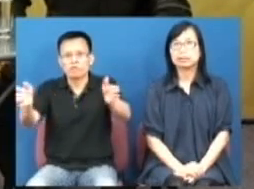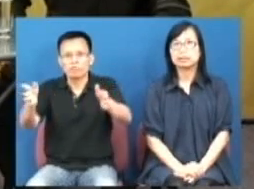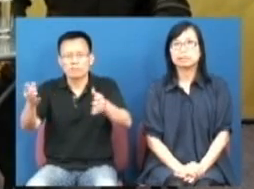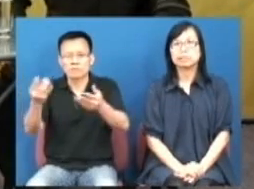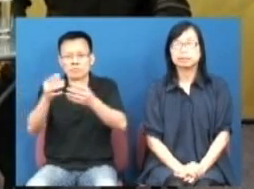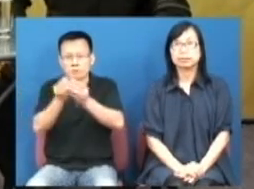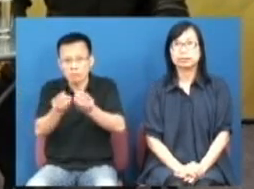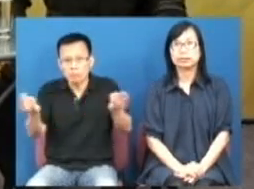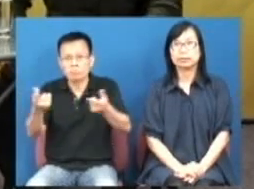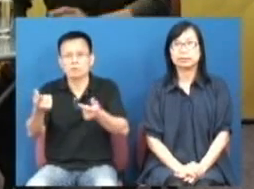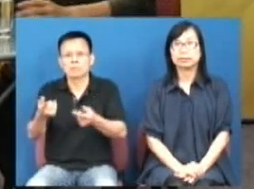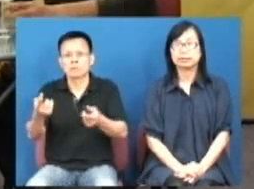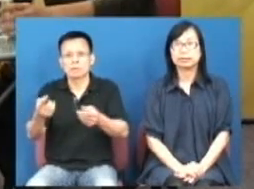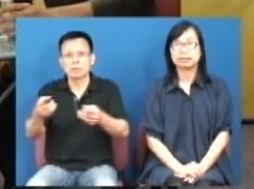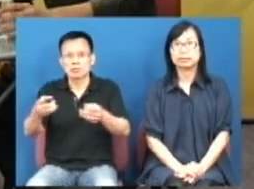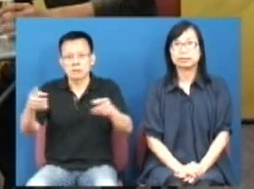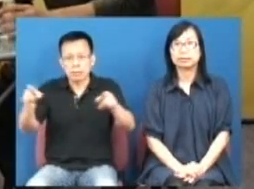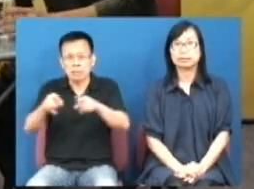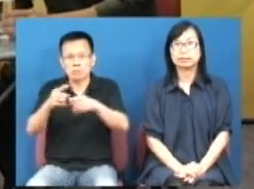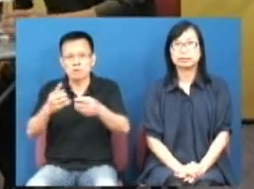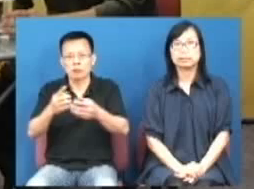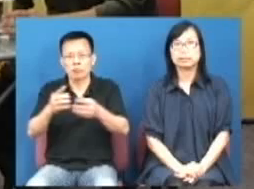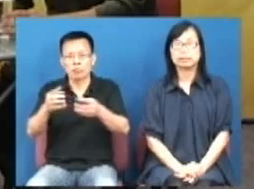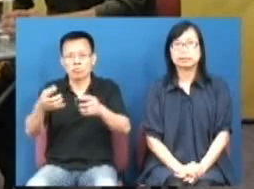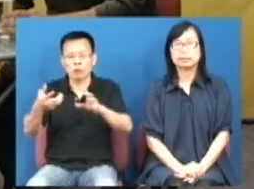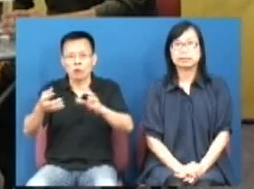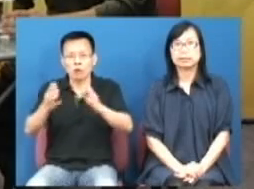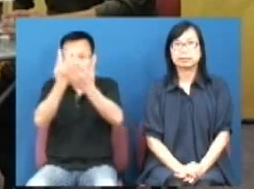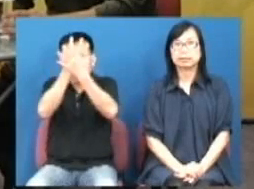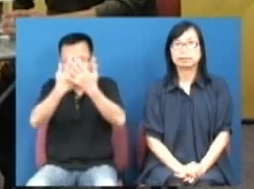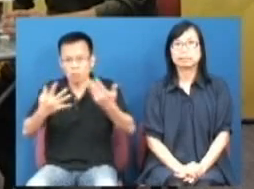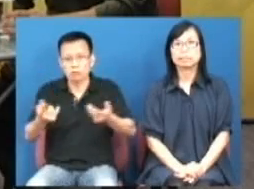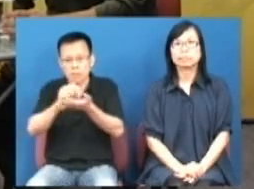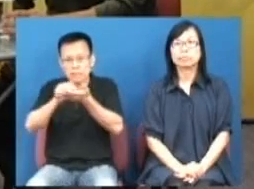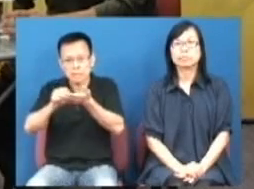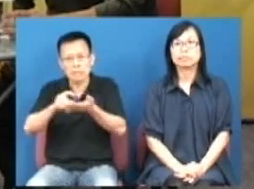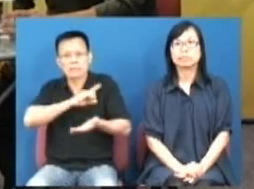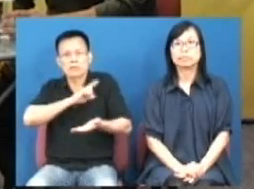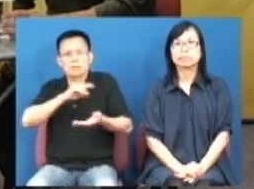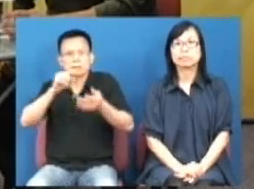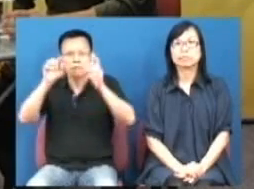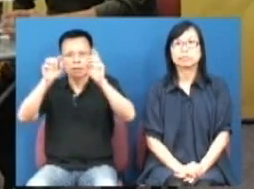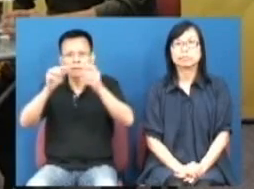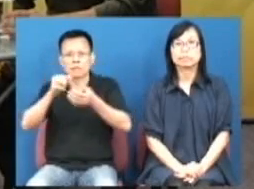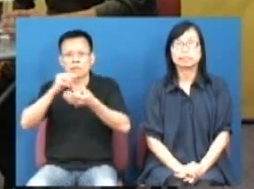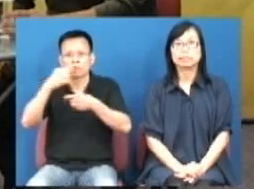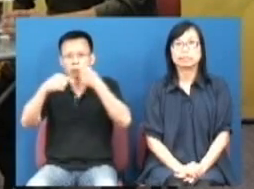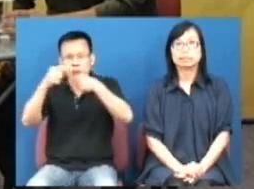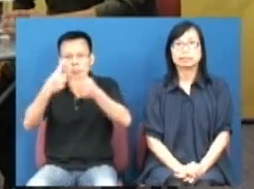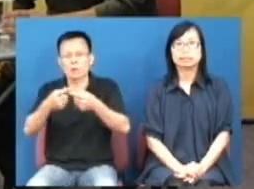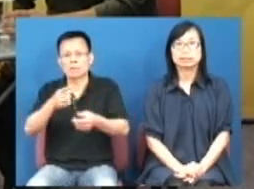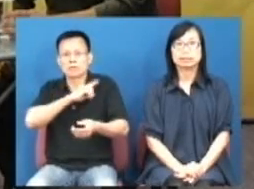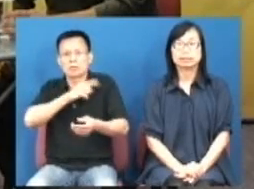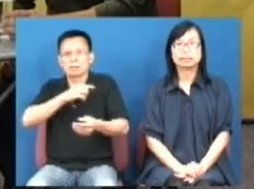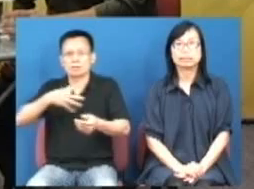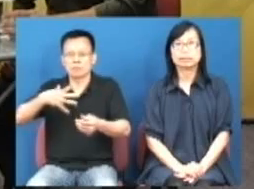譜，同埋大家都可以互聯網度自己寫你自己嘅係網誌，自己做總編輯。自